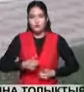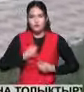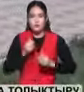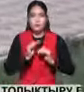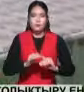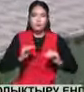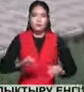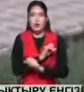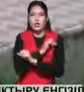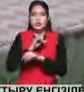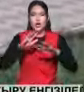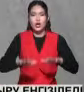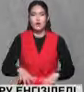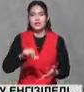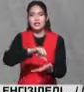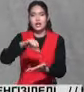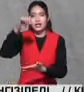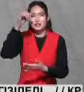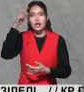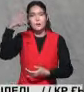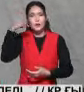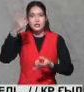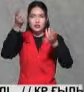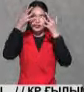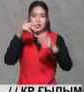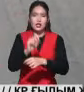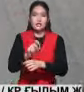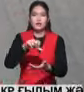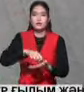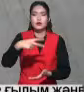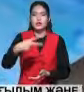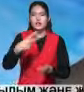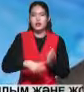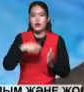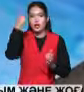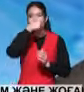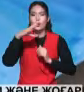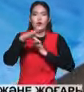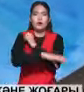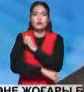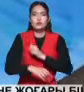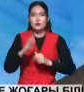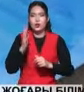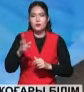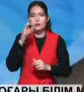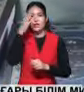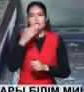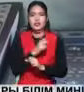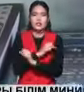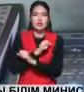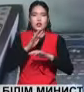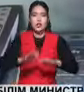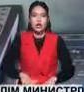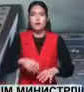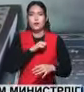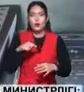Балалар лагерлеріне қатысты президент нақты тапсырма берген, 2026 жылдың соңына дейін 50 демалыс орны 100